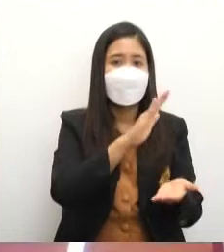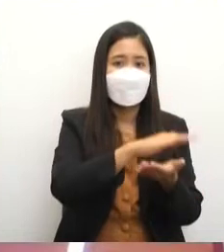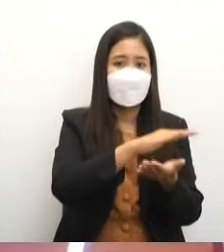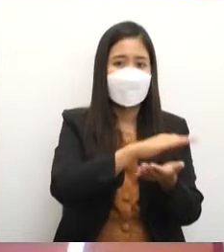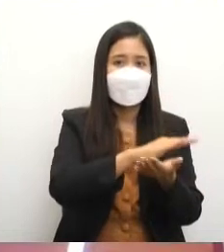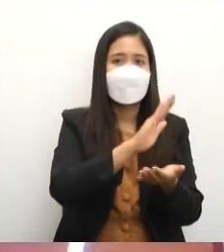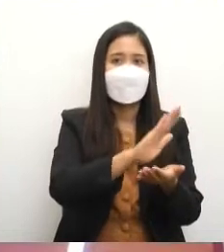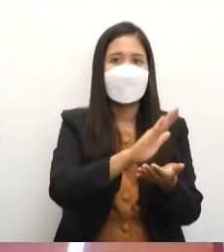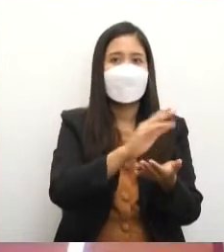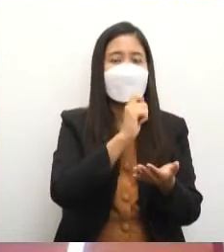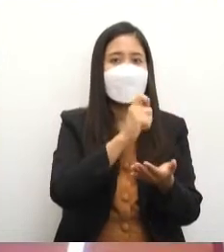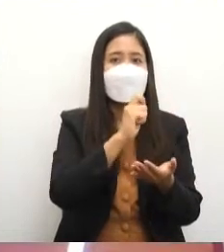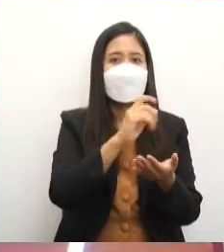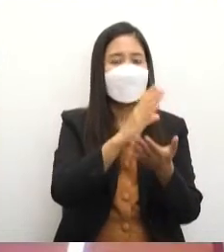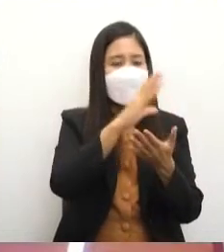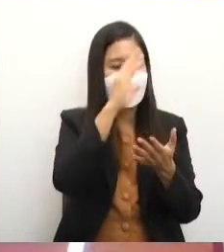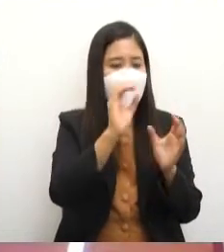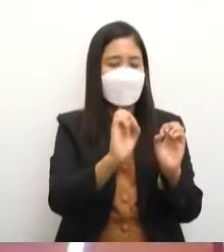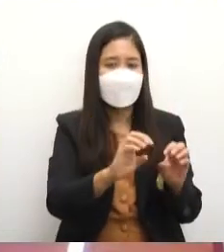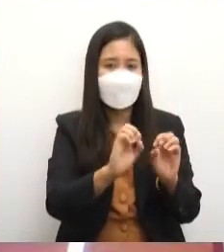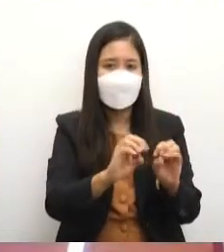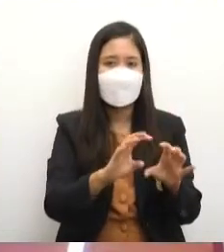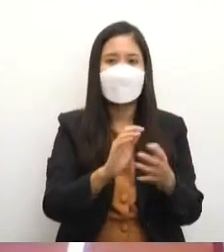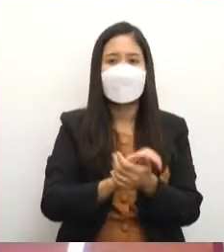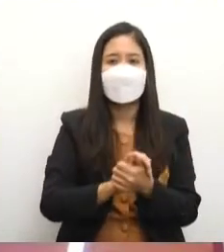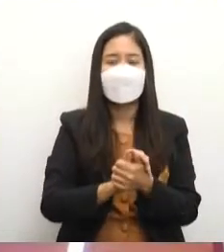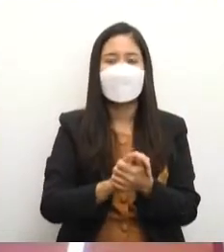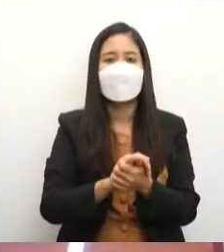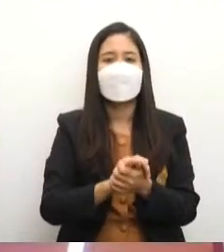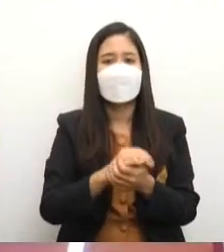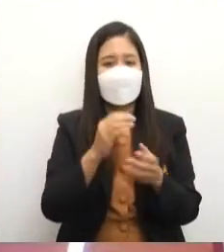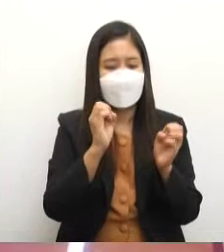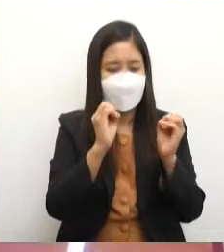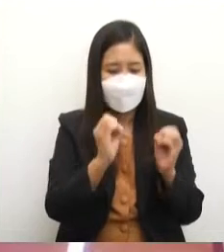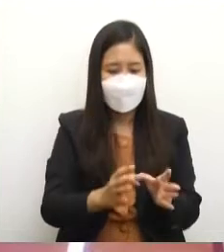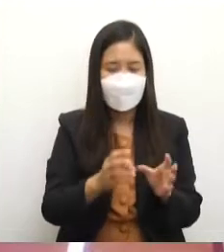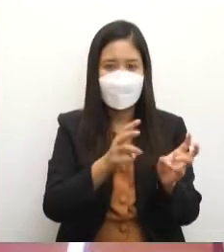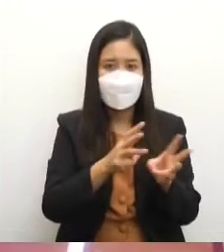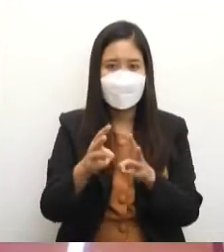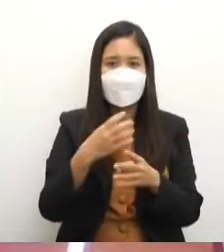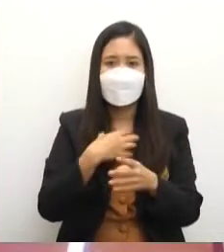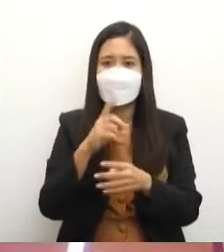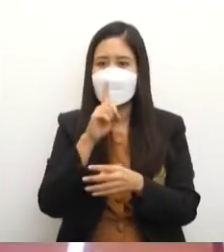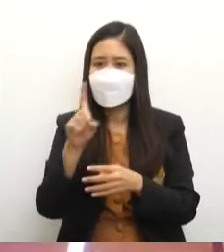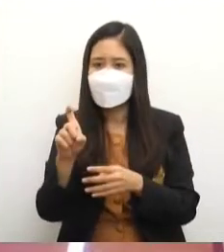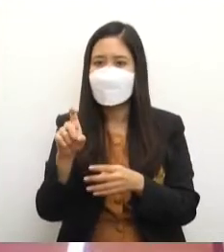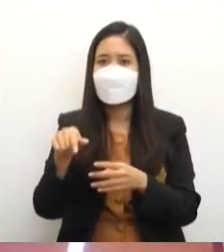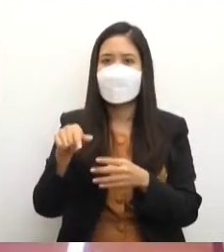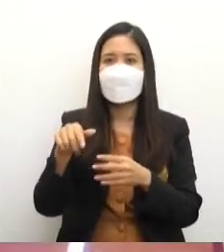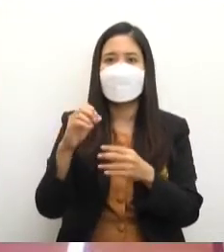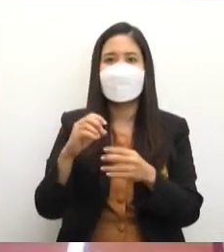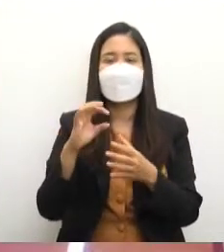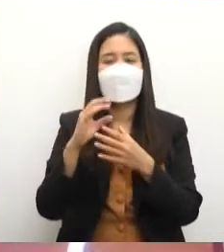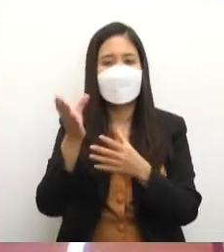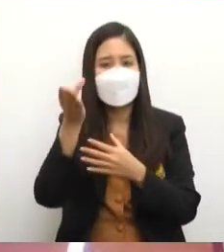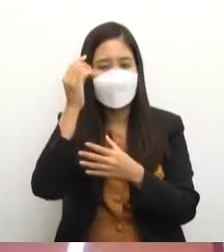อคุณภาพและการเรียนรู้ของผู้เรียนดังนั้นอาจจะมี2 ส่วนที่อยากให้ทางอาจารย์ช่วยสะท้อนหรือสรุปองค์ความรู้